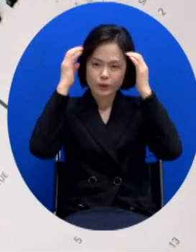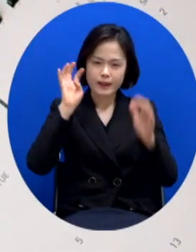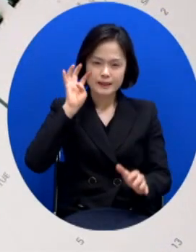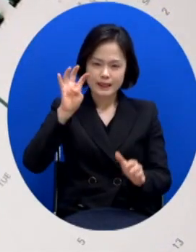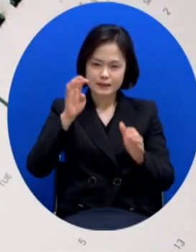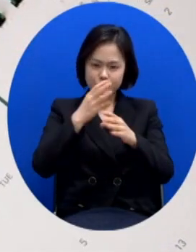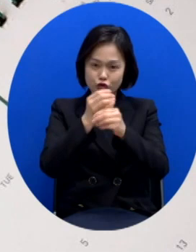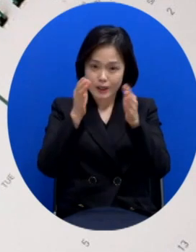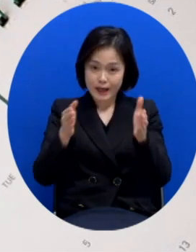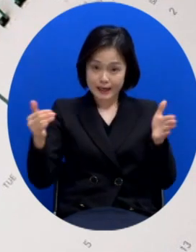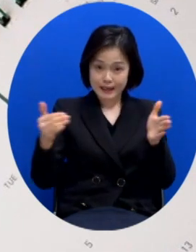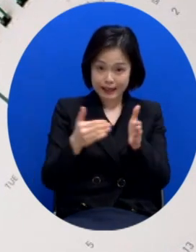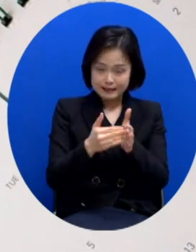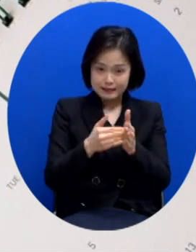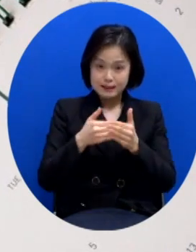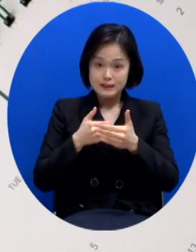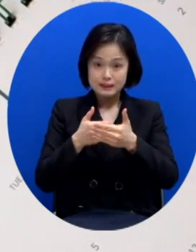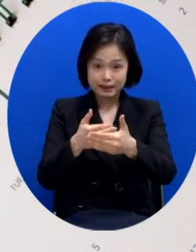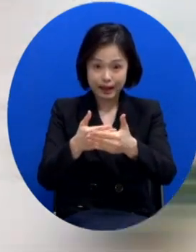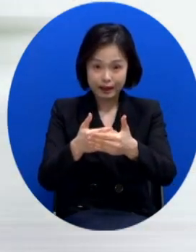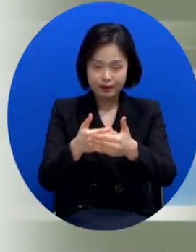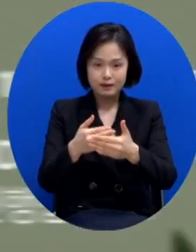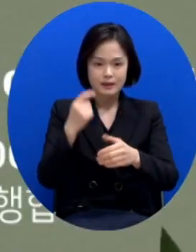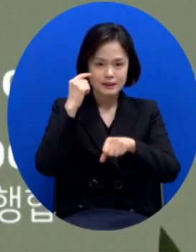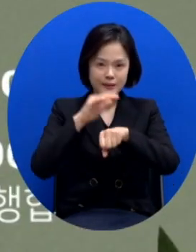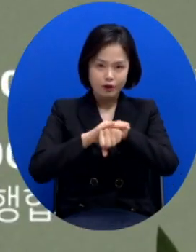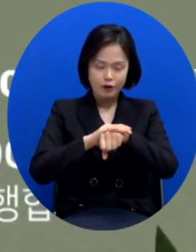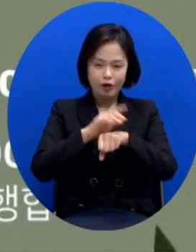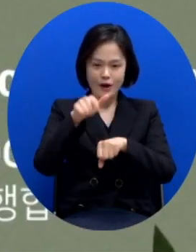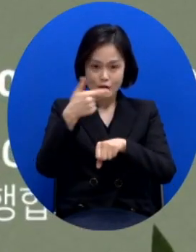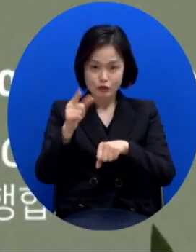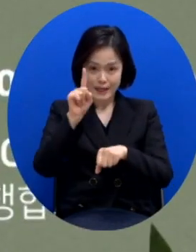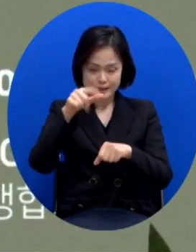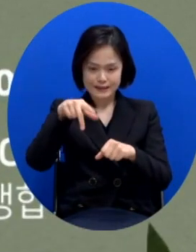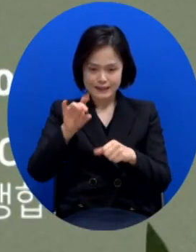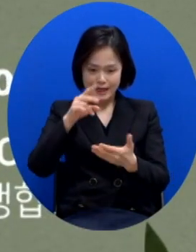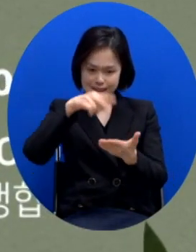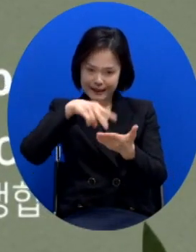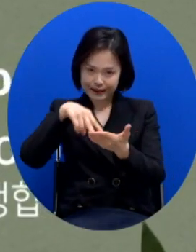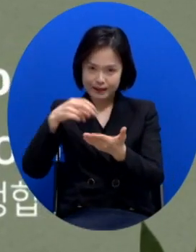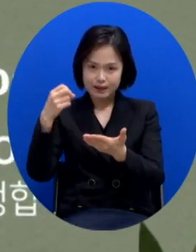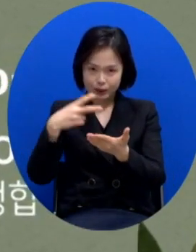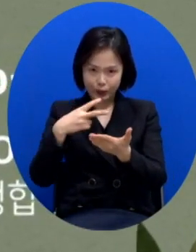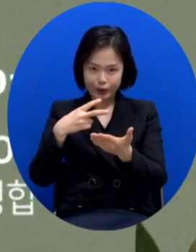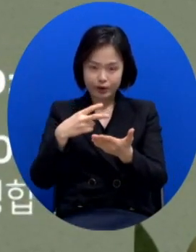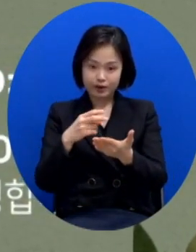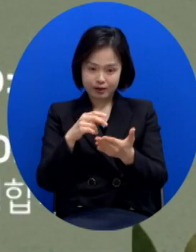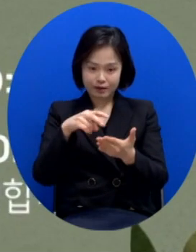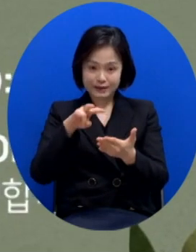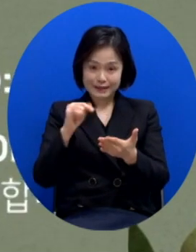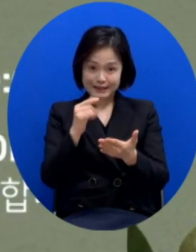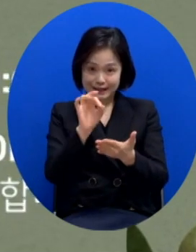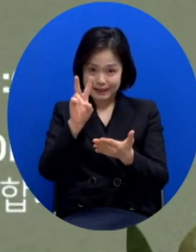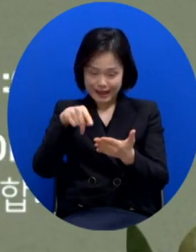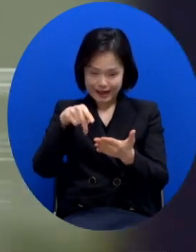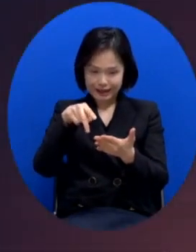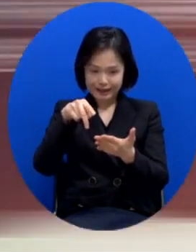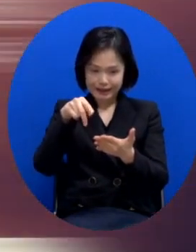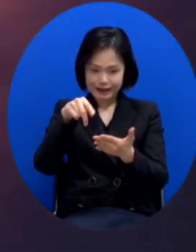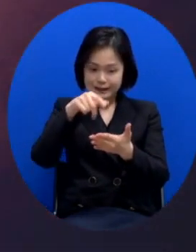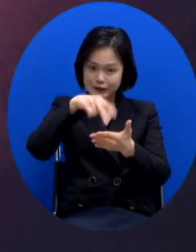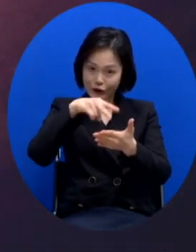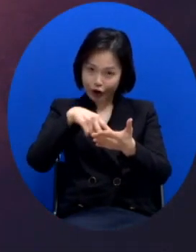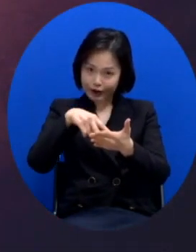한장 온가족 잠언 읽기와 10주간 온라인으로 만나는 신약 성경 1독 프로젝트 성경을 읽읍시다 등